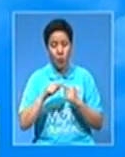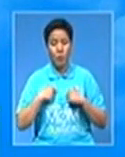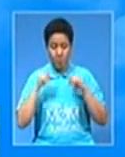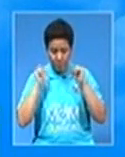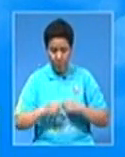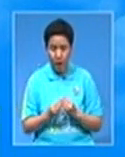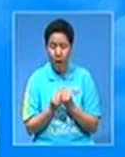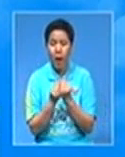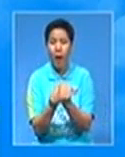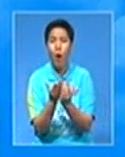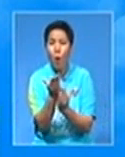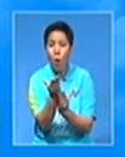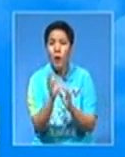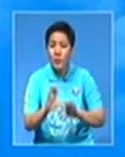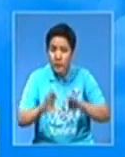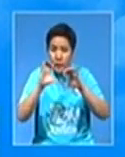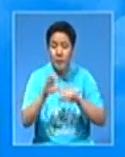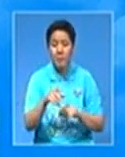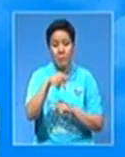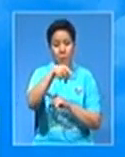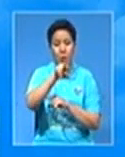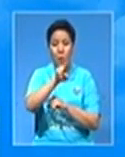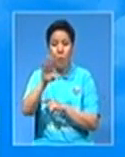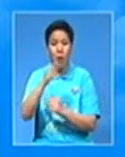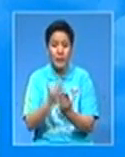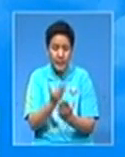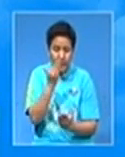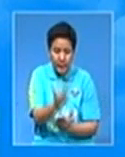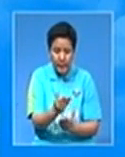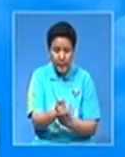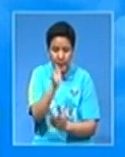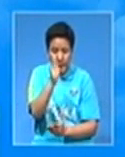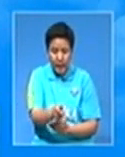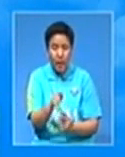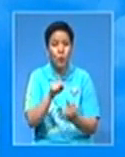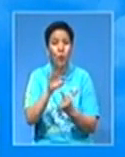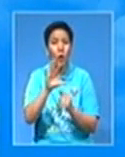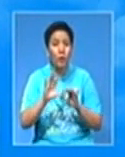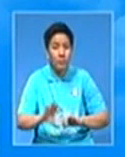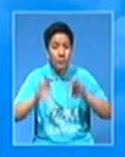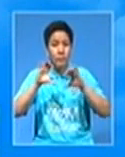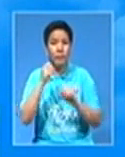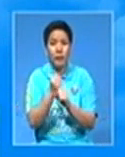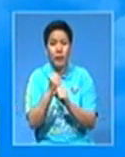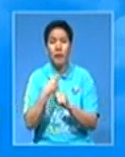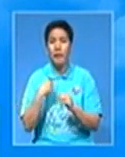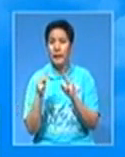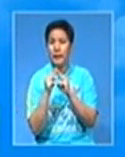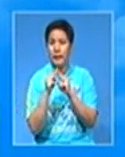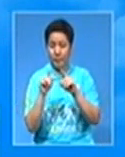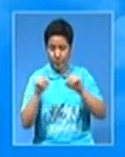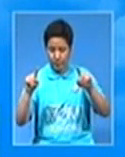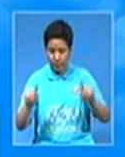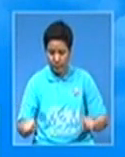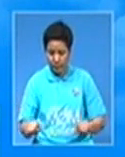าตของทางราชการพ.ร.บ.การจัดซื้อจัดจ้างและการบริหารพัสดุภาครัฐโดยแนะนำสัญญาคุณธรรม